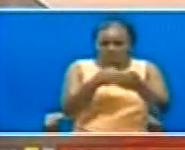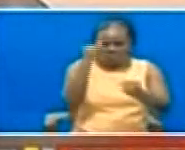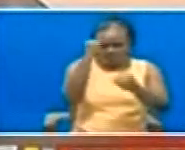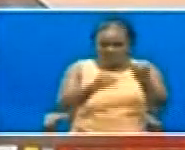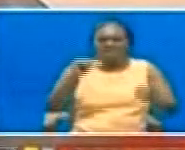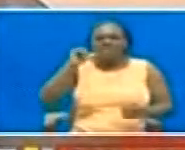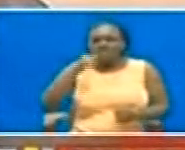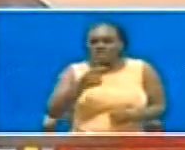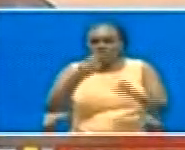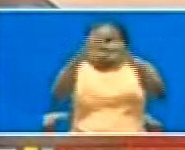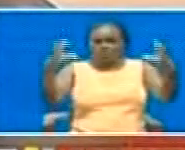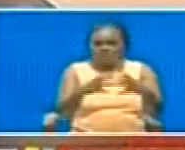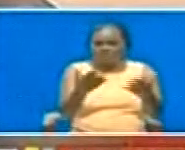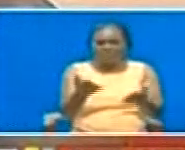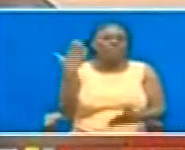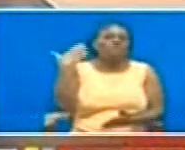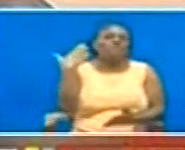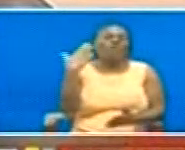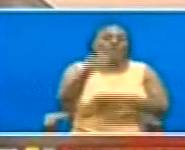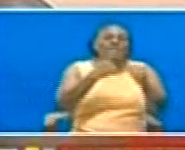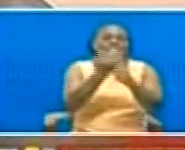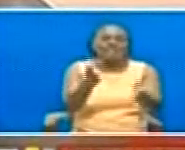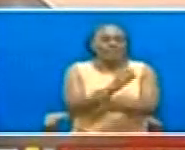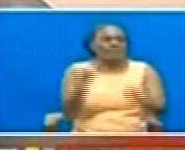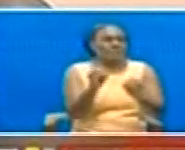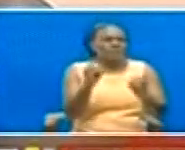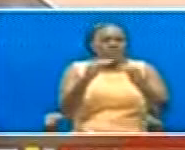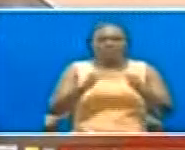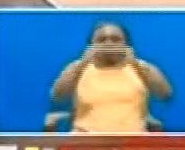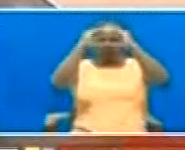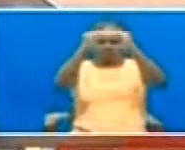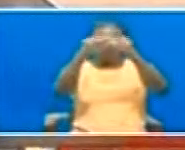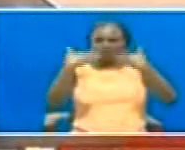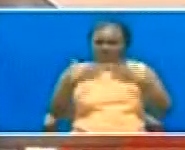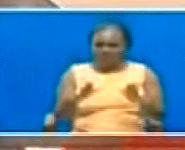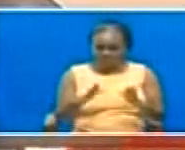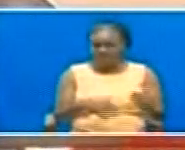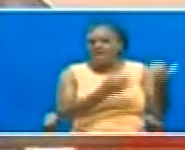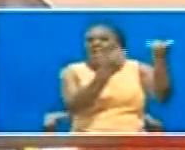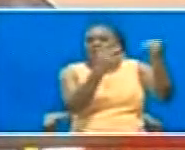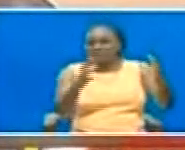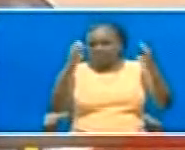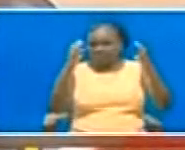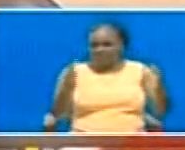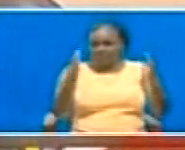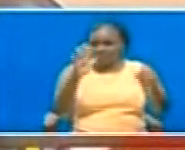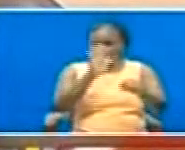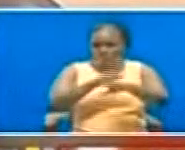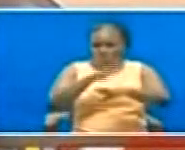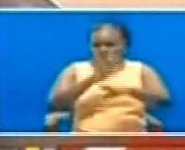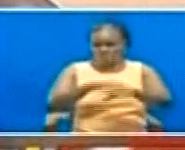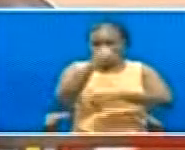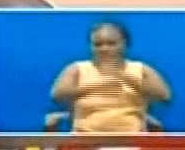new teams that were not even there last season make their way all the way to the end. And so we're expecting even a greater season in the next